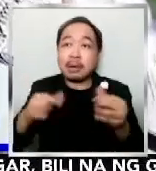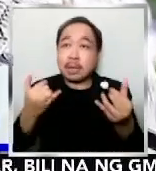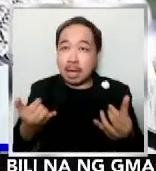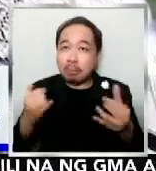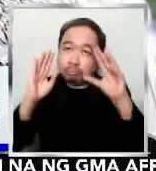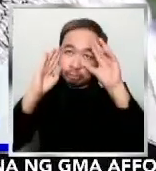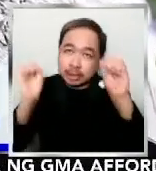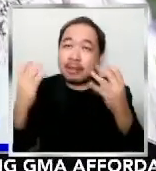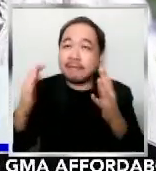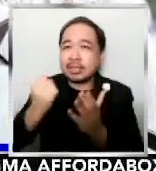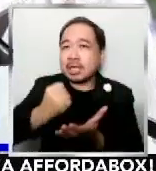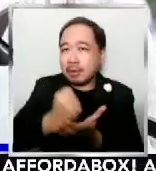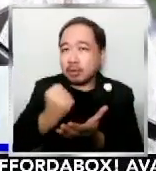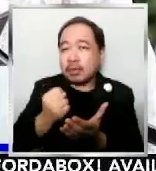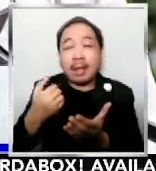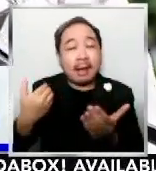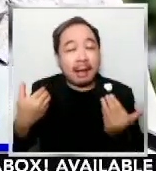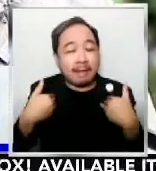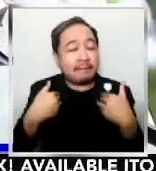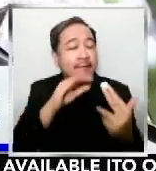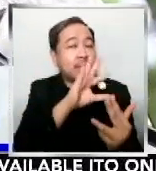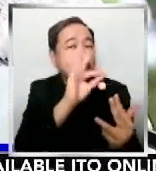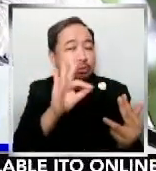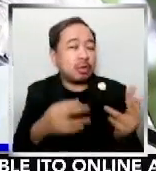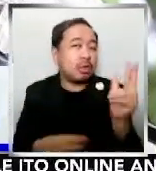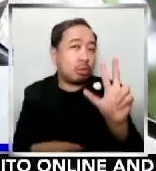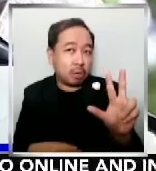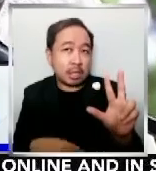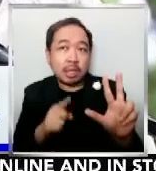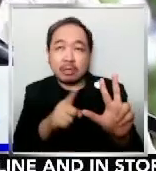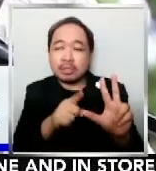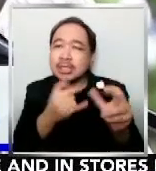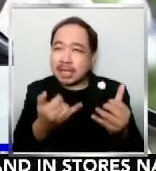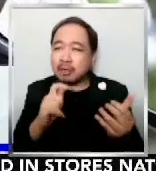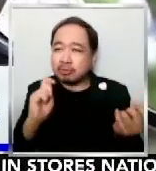They have 3 options. And then we transition to 5 days